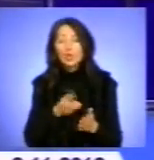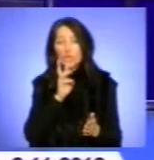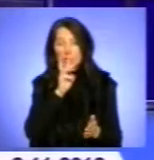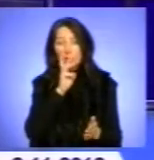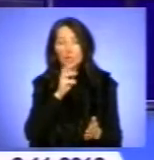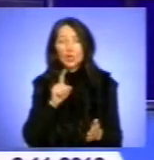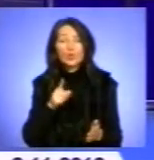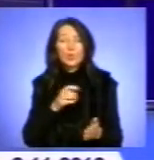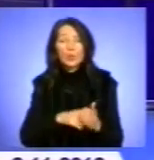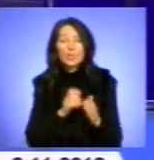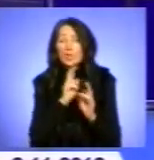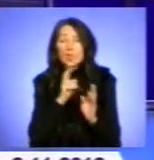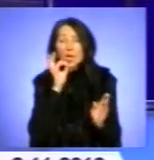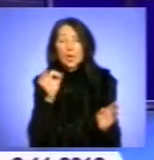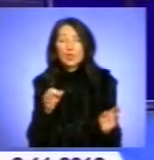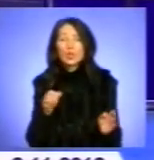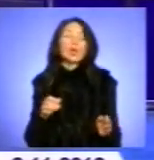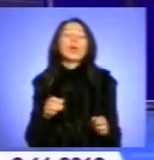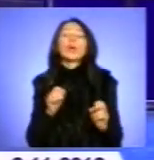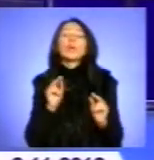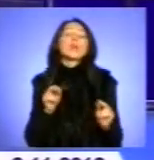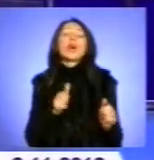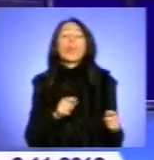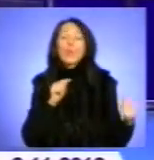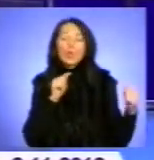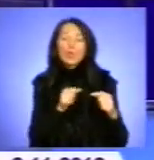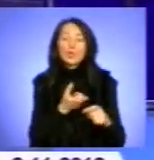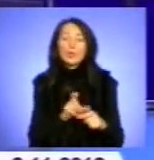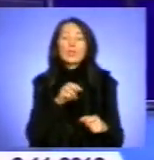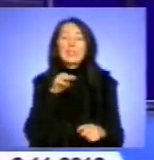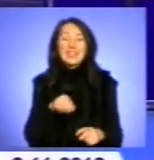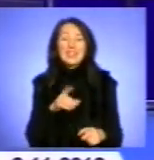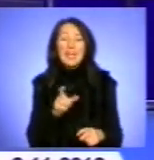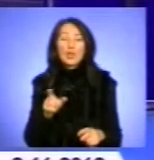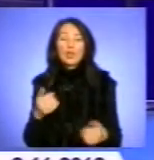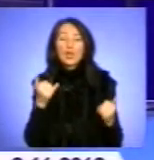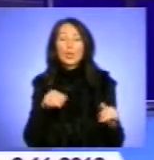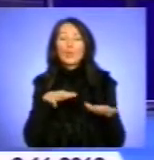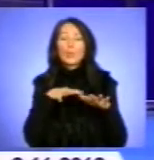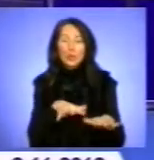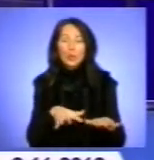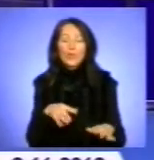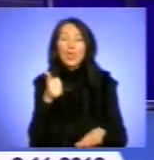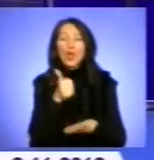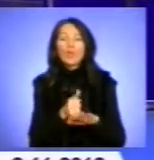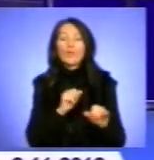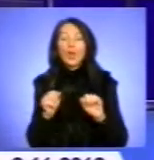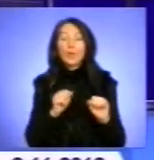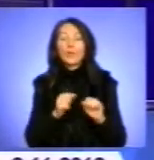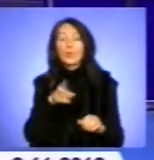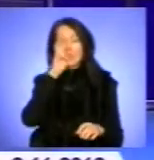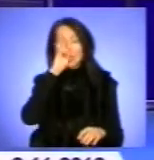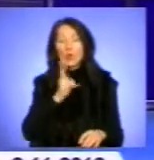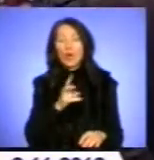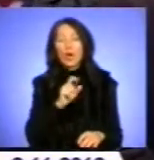причина, не кажуть. На знак протесту більше 1000 комунальників сьогодні пікетували Головне управління Державного казначейства України в